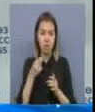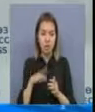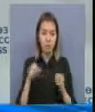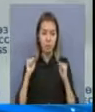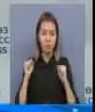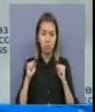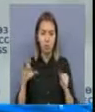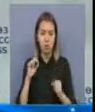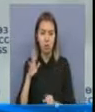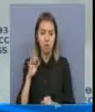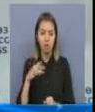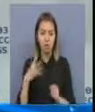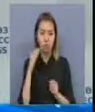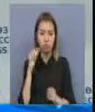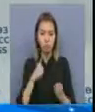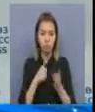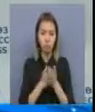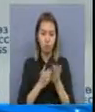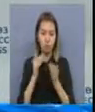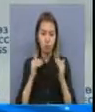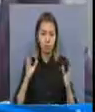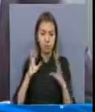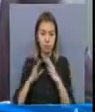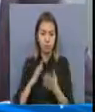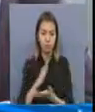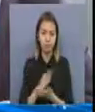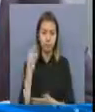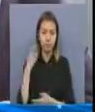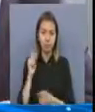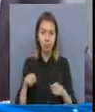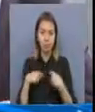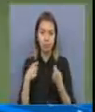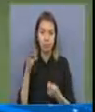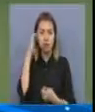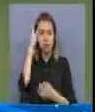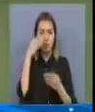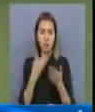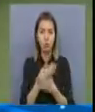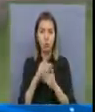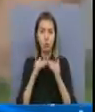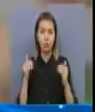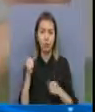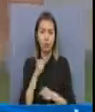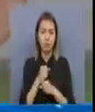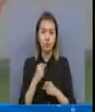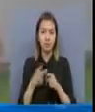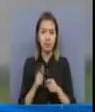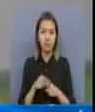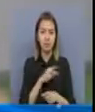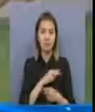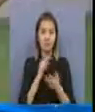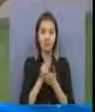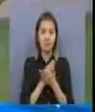спорттық өлкетанулық лагерлерде 4 мыңнан астам бала қамтылады. Елбасы жолдауы білім беруісін жаңа деңгейге көтеруге бағытталған. Жаңартылған